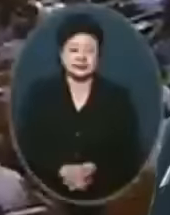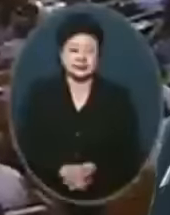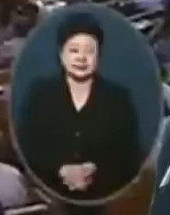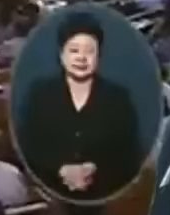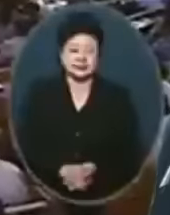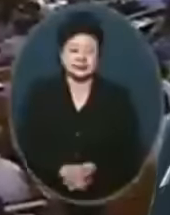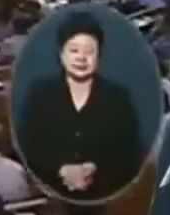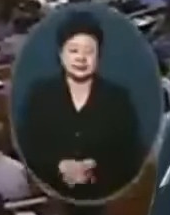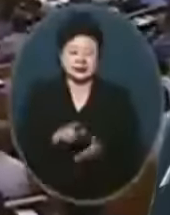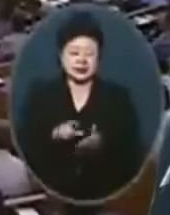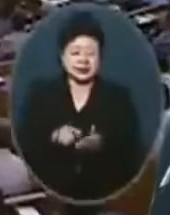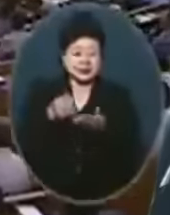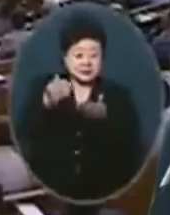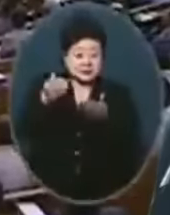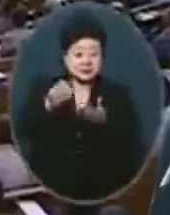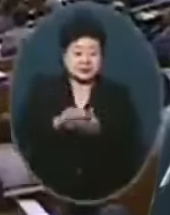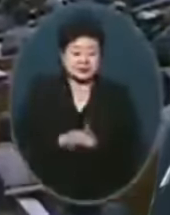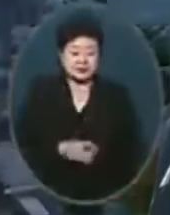여러분, 시간이 남으면